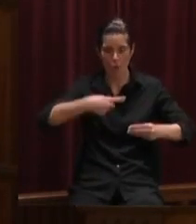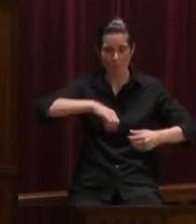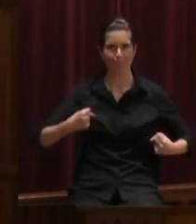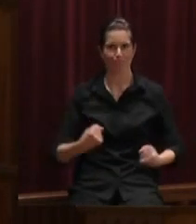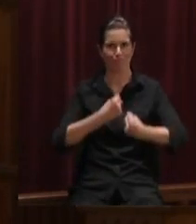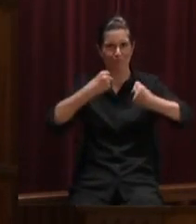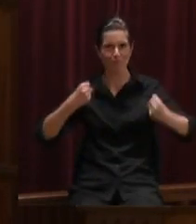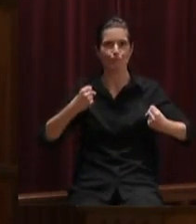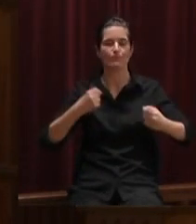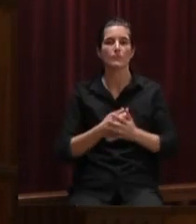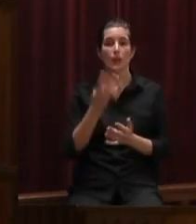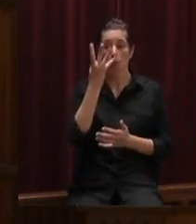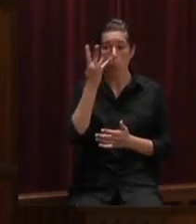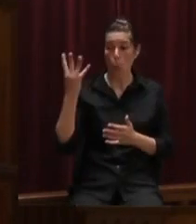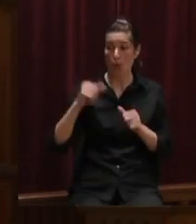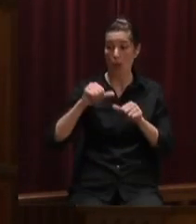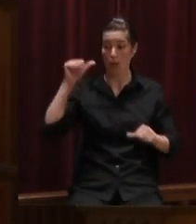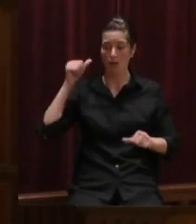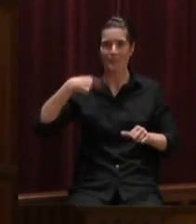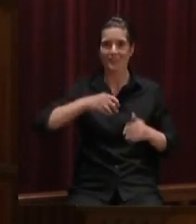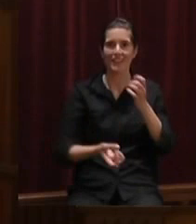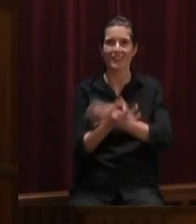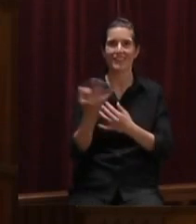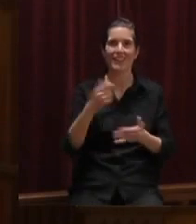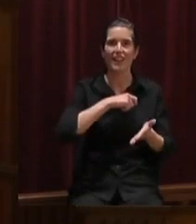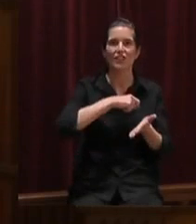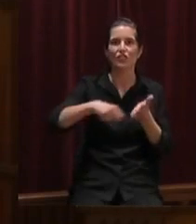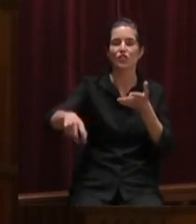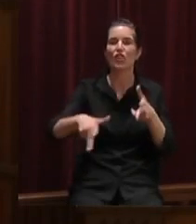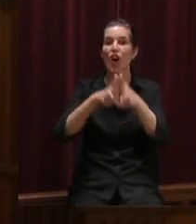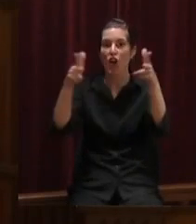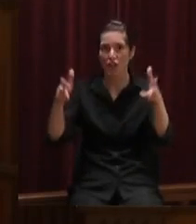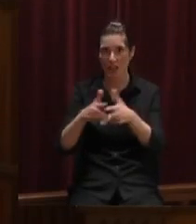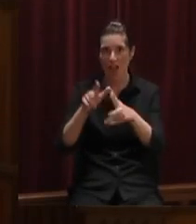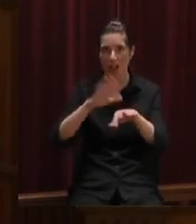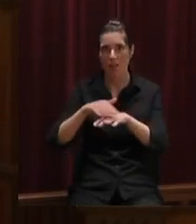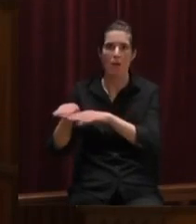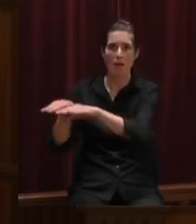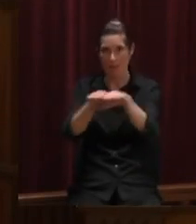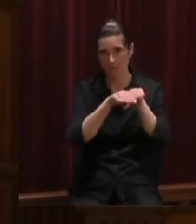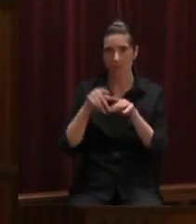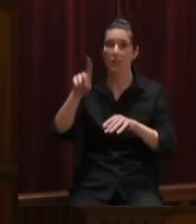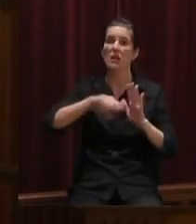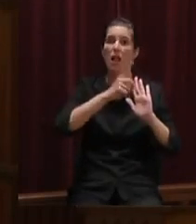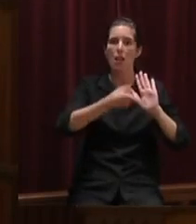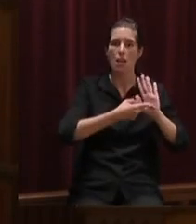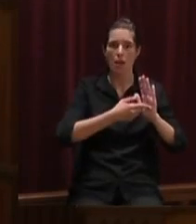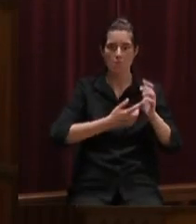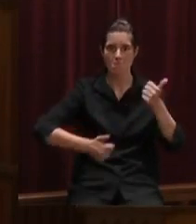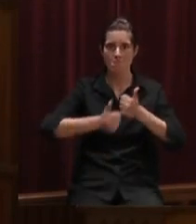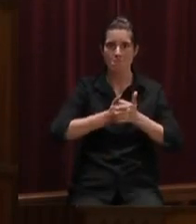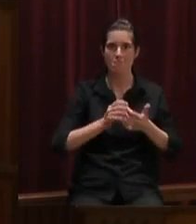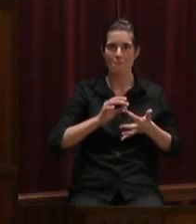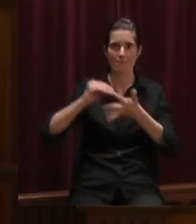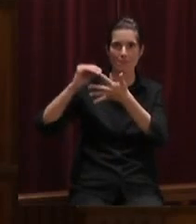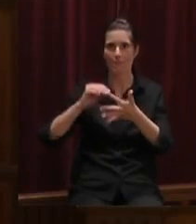darrers 4 anys han creat una renda social que garanteix que ningú es quedi enrere. Hem aprovat lleis pioneres que ens situen a l'avantguarda en la lluita contra